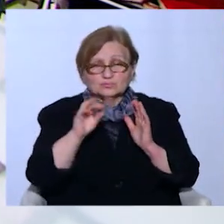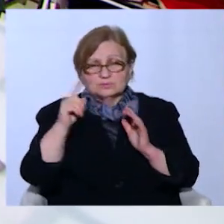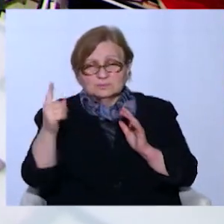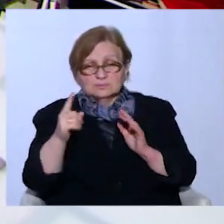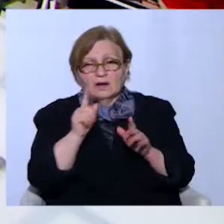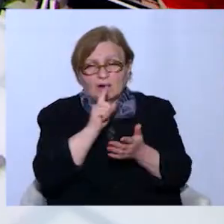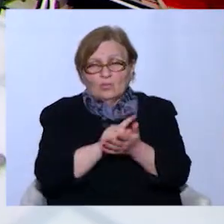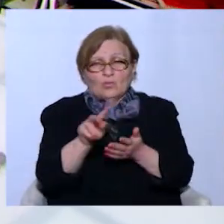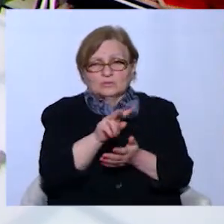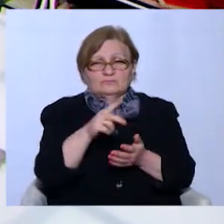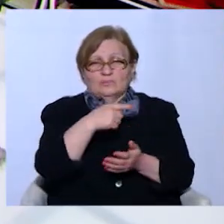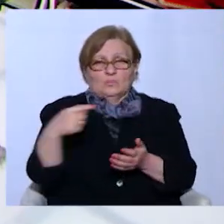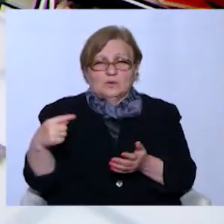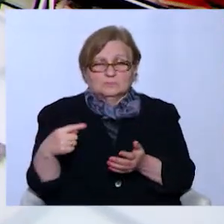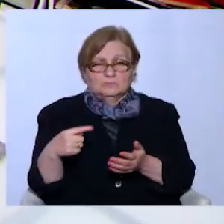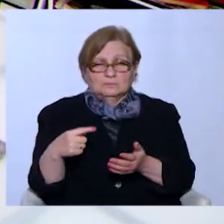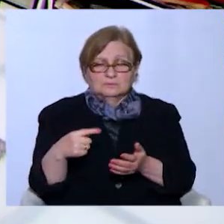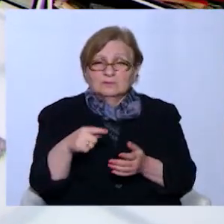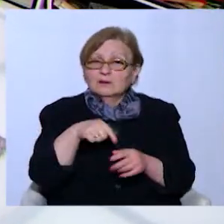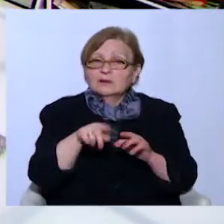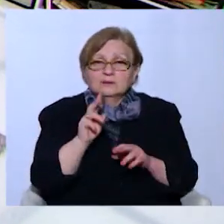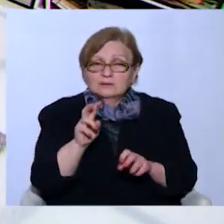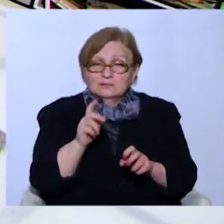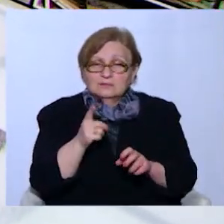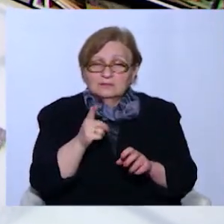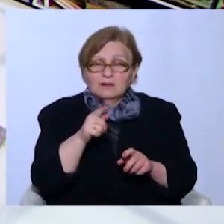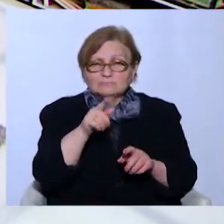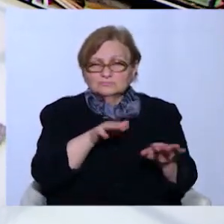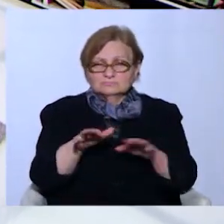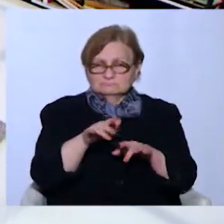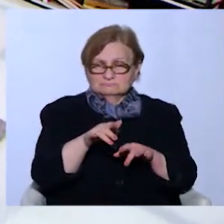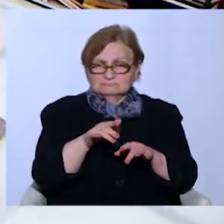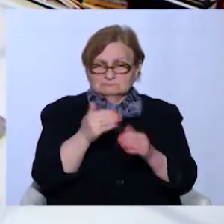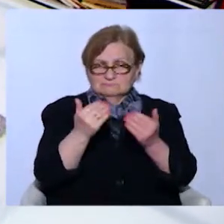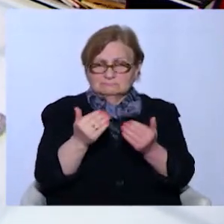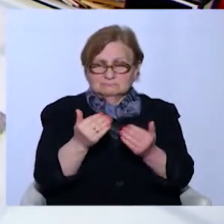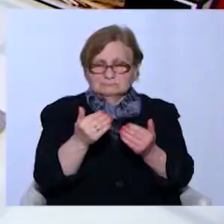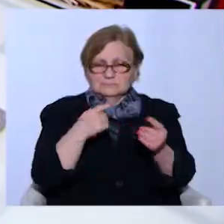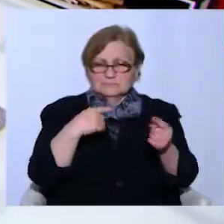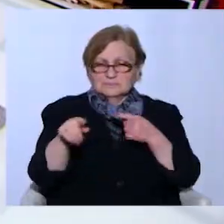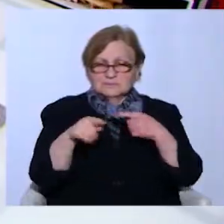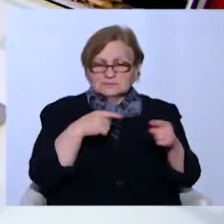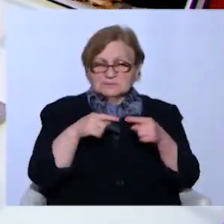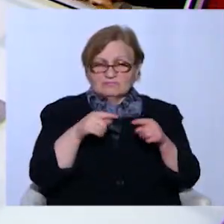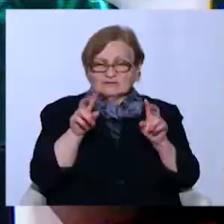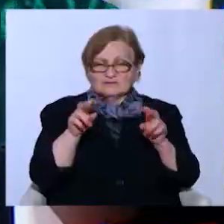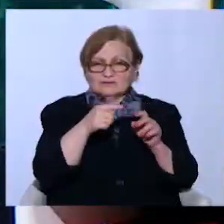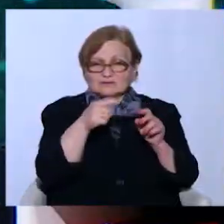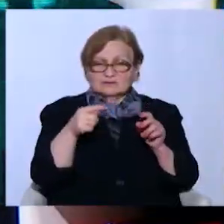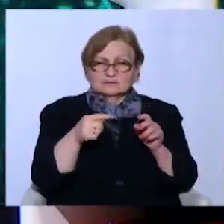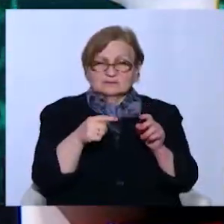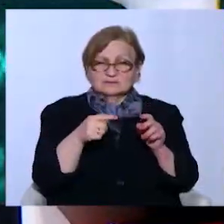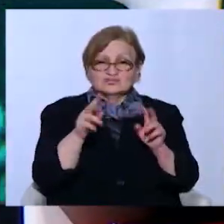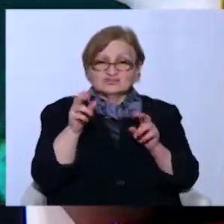არის უარყოფითი. ეს კი იმას ნიშნავს, რომ ეს ფუნქცია ამ x-ებისათვის სხვადასხვა ნიშნეიან მნიშვნელობებს იღებს. ანუ